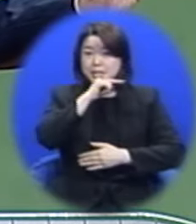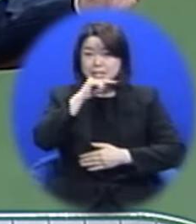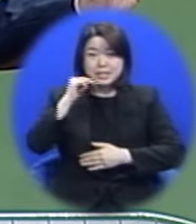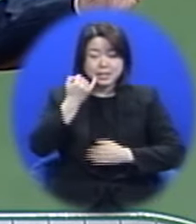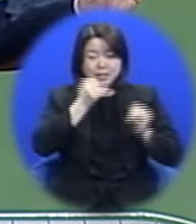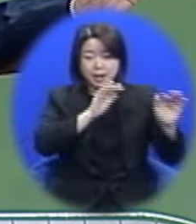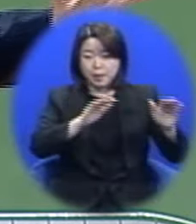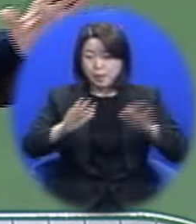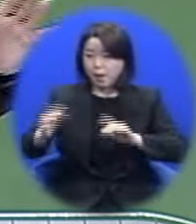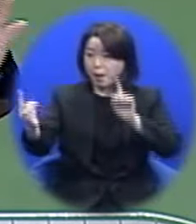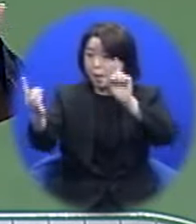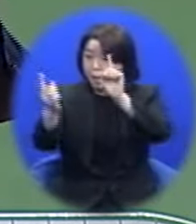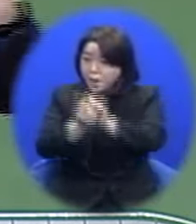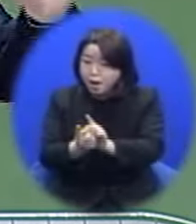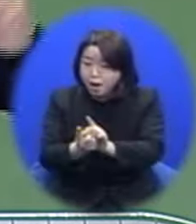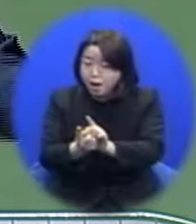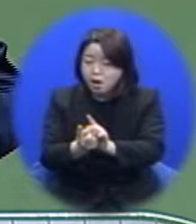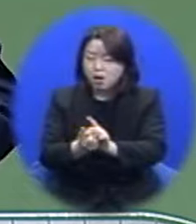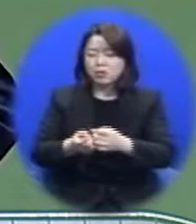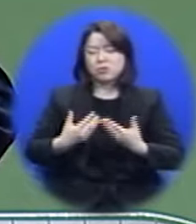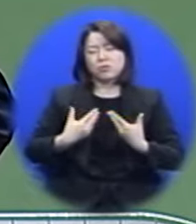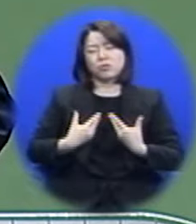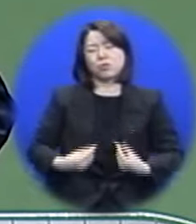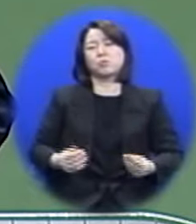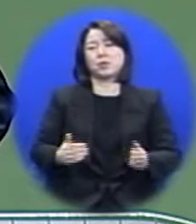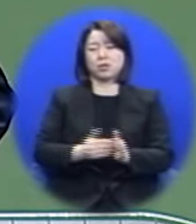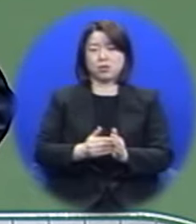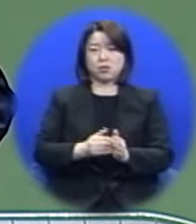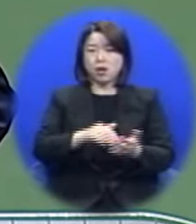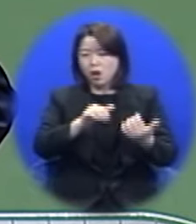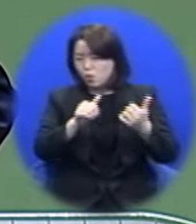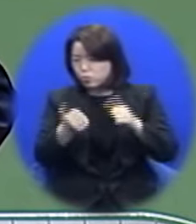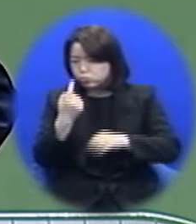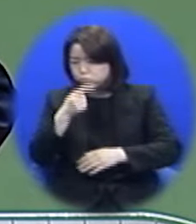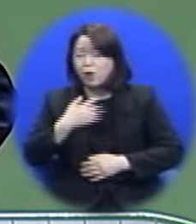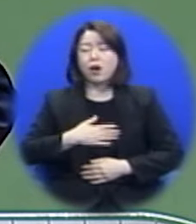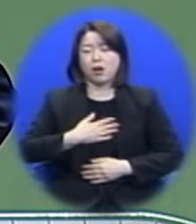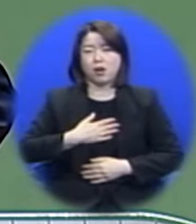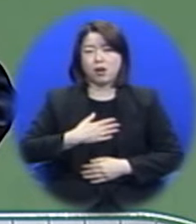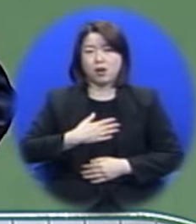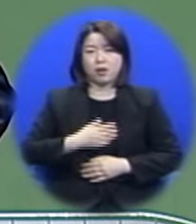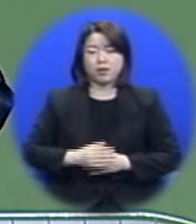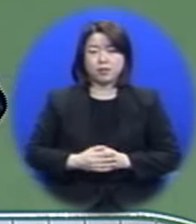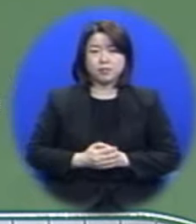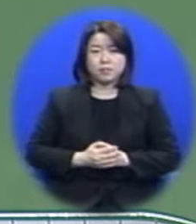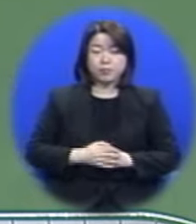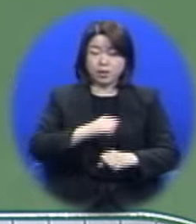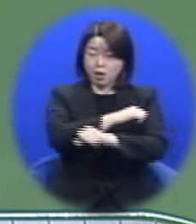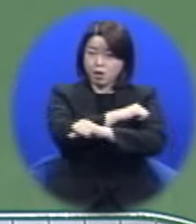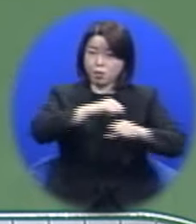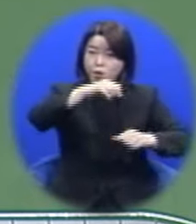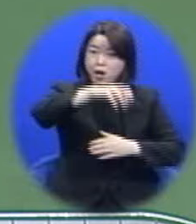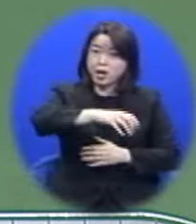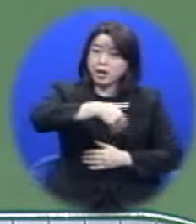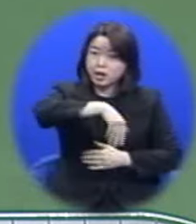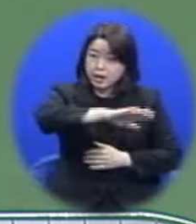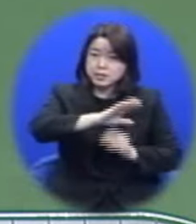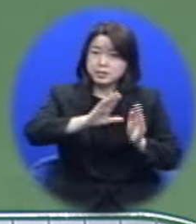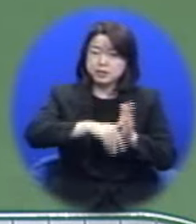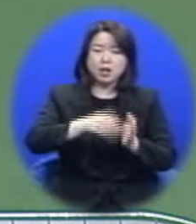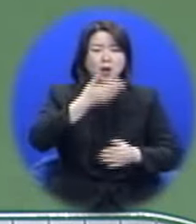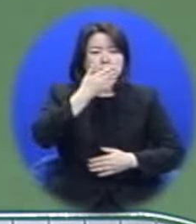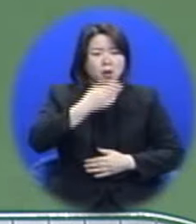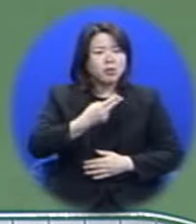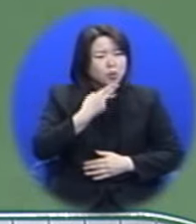바다를 만났을 때 절망했어요. 죽는 줄 알았어요. 거기서 광야에 나갔을 때 먹을 게